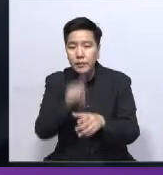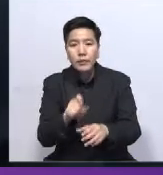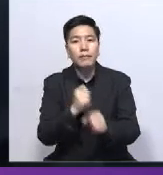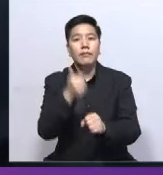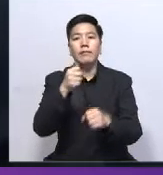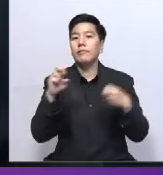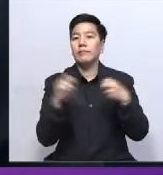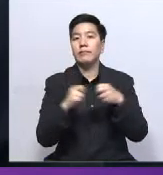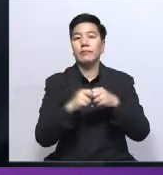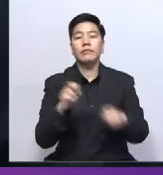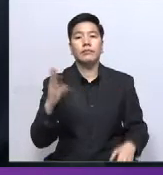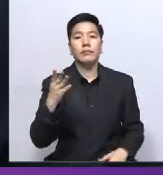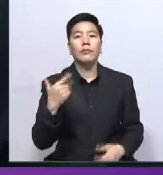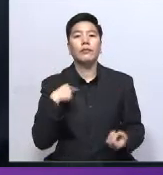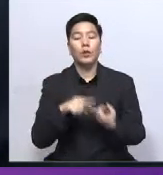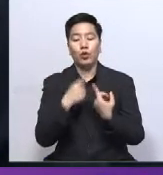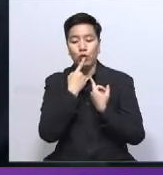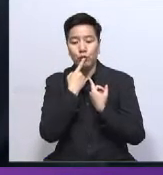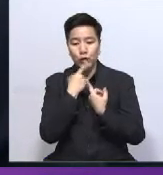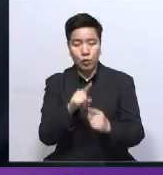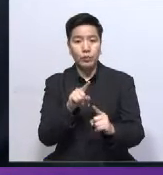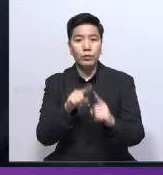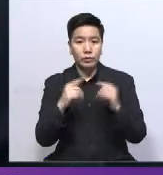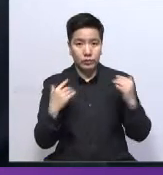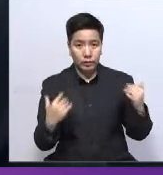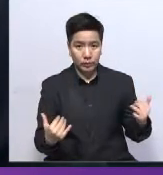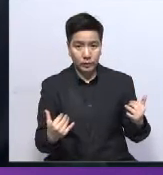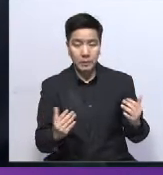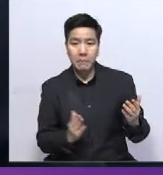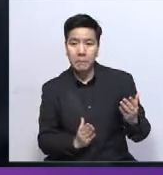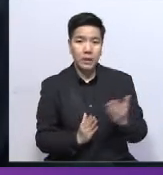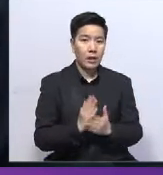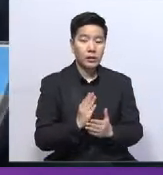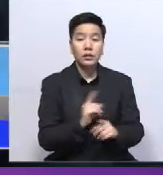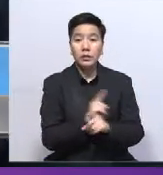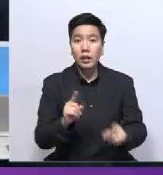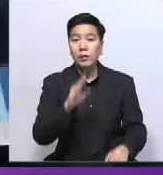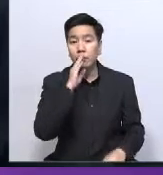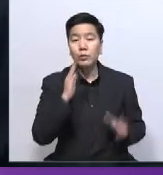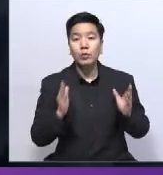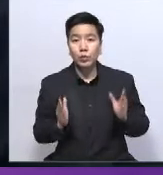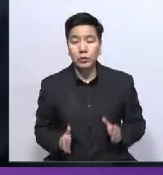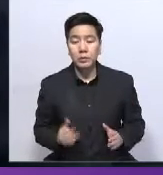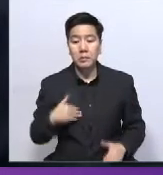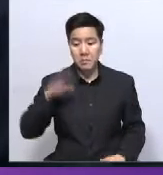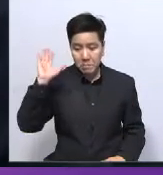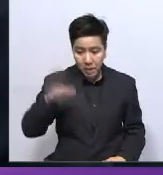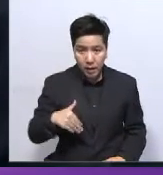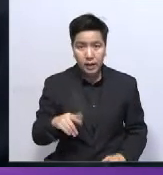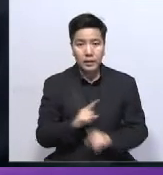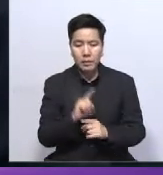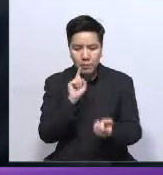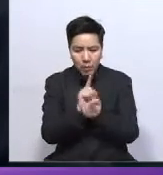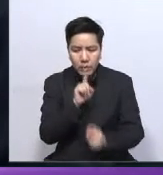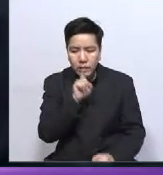หาเขาได้รับคำตอบปั๊บก็ผ่านไปแต่ถ้าบางคนเข้ามาแล้วเนี่ยเขายังไม่พบในค